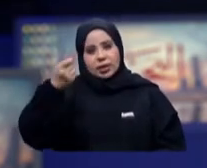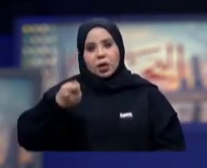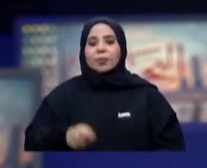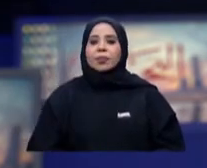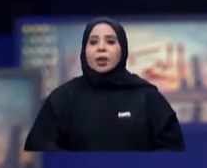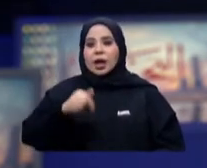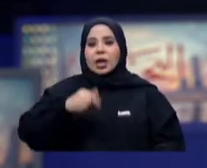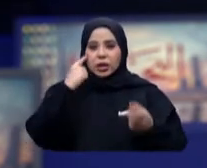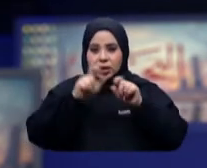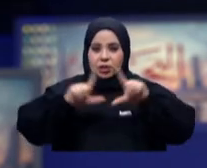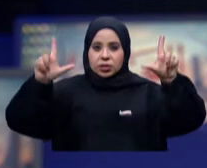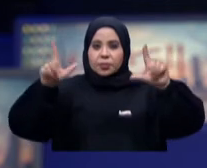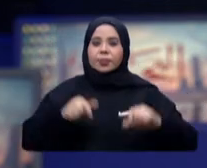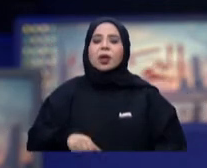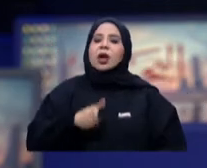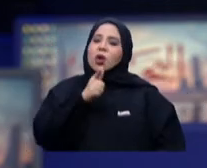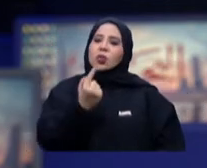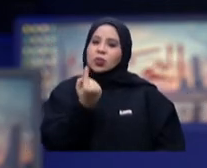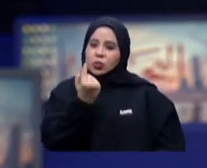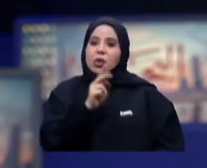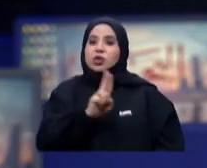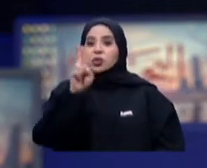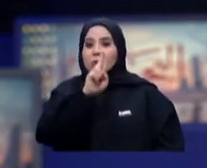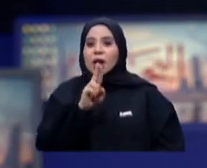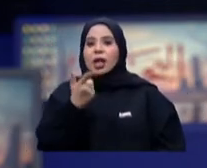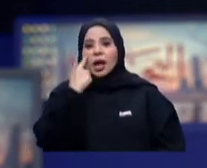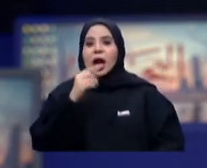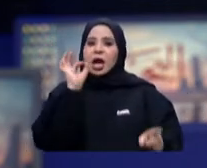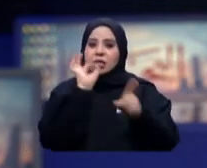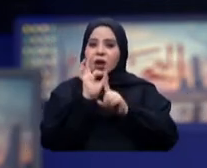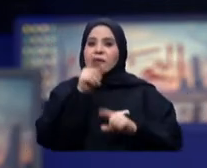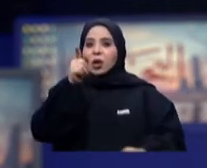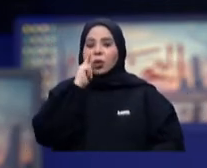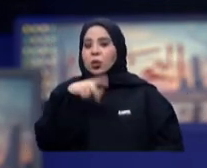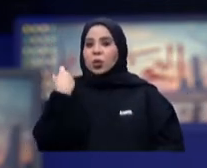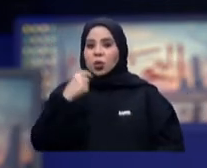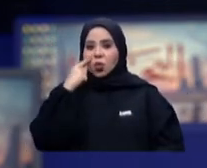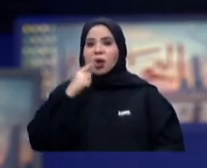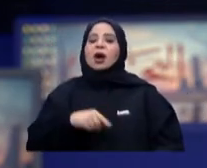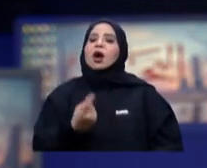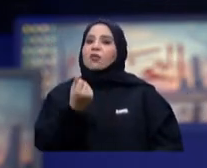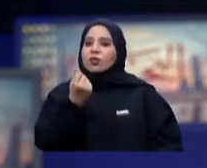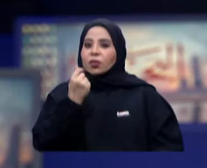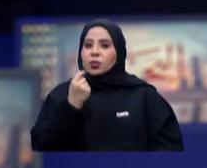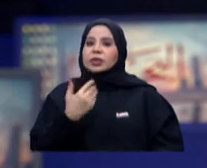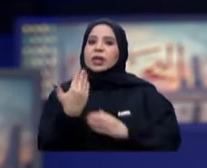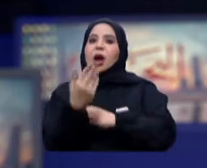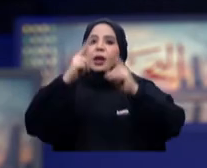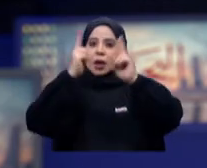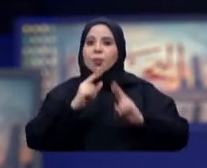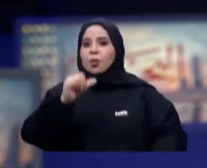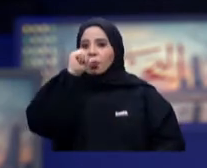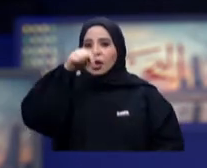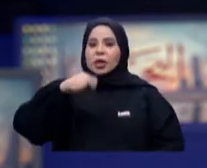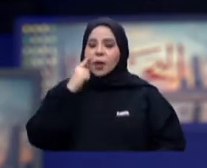نشرة أخبار الثامنة. بداية، ما هي دلالات وأهداف تكفل الحكومة بفواتير الكهرباء والماء